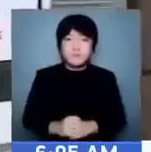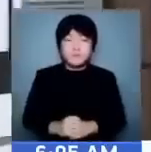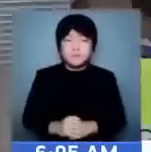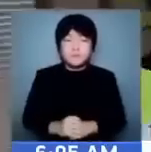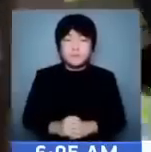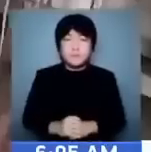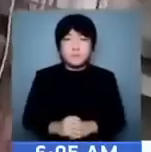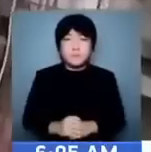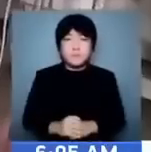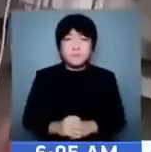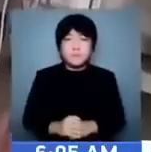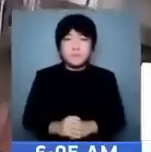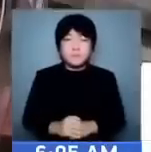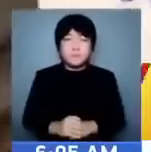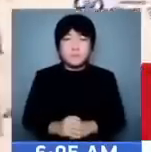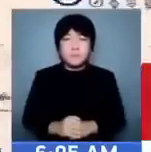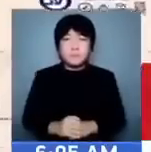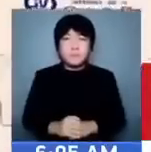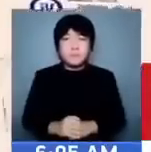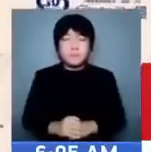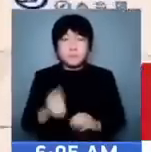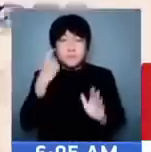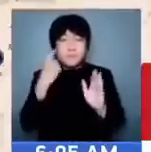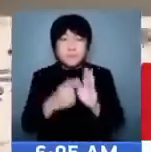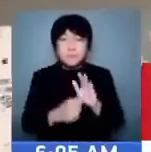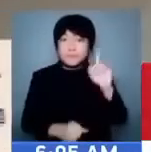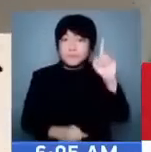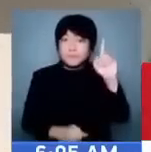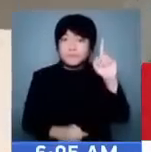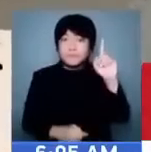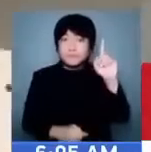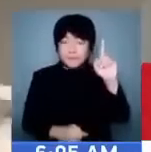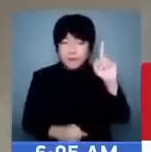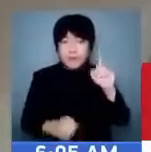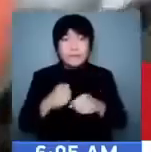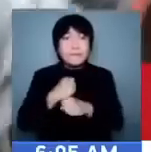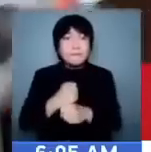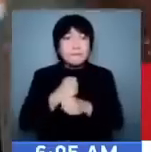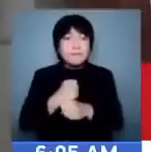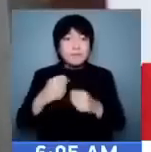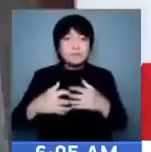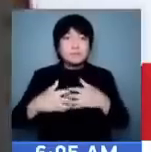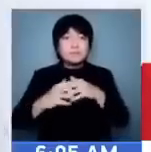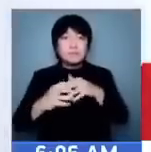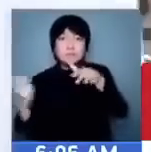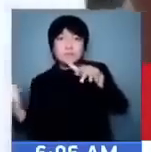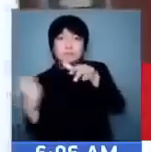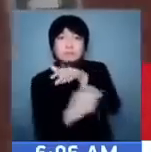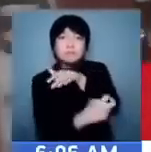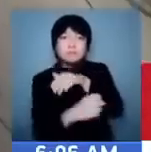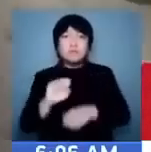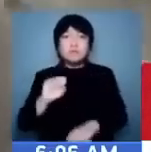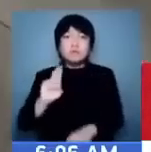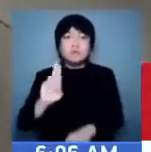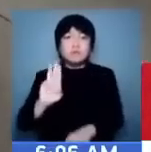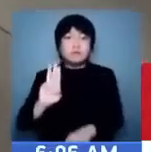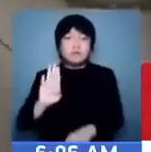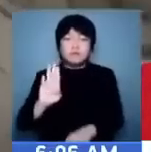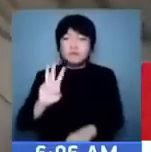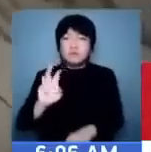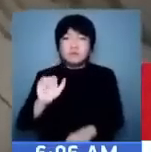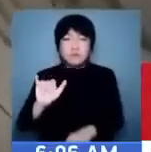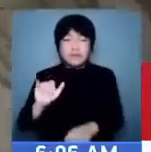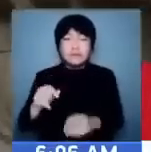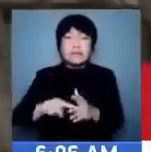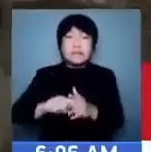Ito ang unang pasilit ng Transportation Department sa ginagawang Metro Manila Subway Project simula na magbutas nitong Enero ang mga tunnel